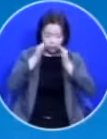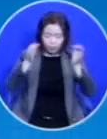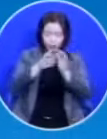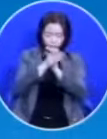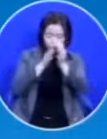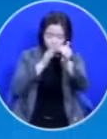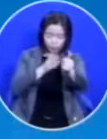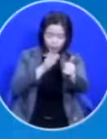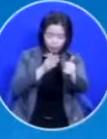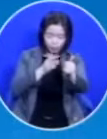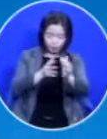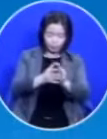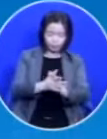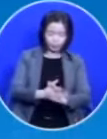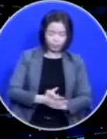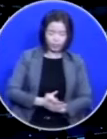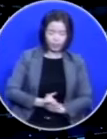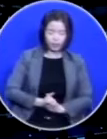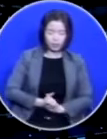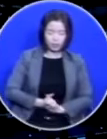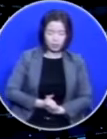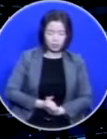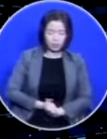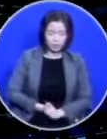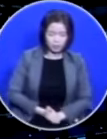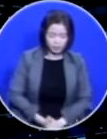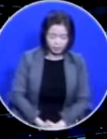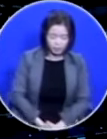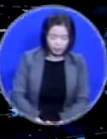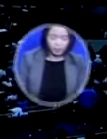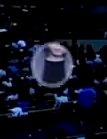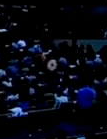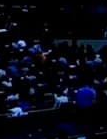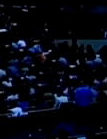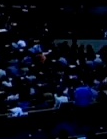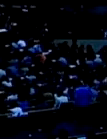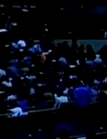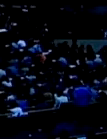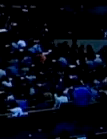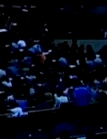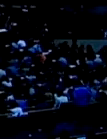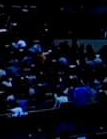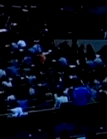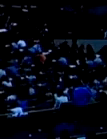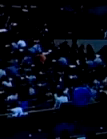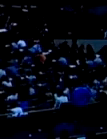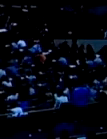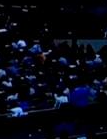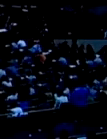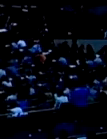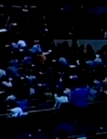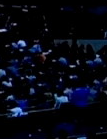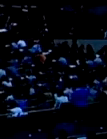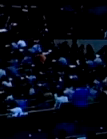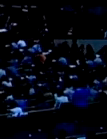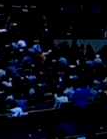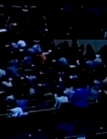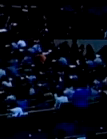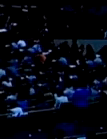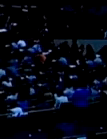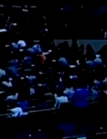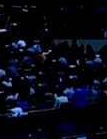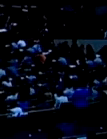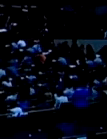기도하겠습니다 은혜와 사랑이 충만하신 아버지 하나님 놀라우신 하나님의 은혜와 사랑을 감사하고 감사합니다